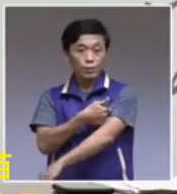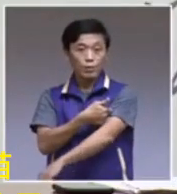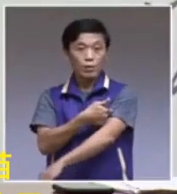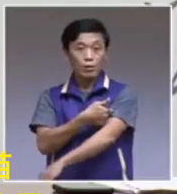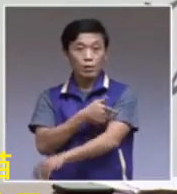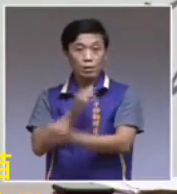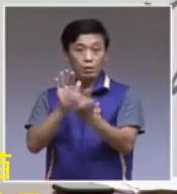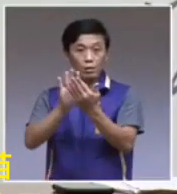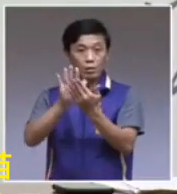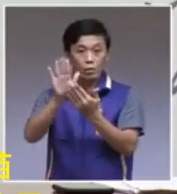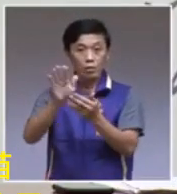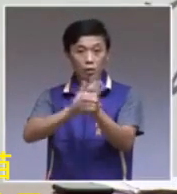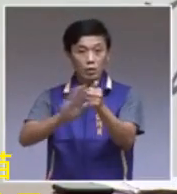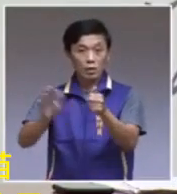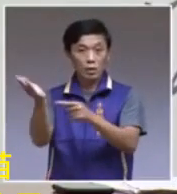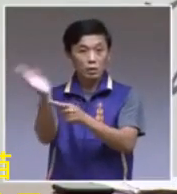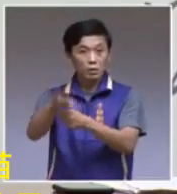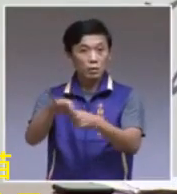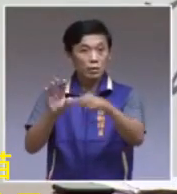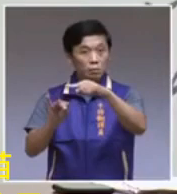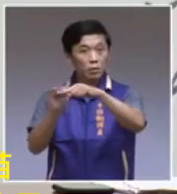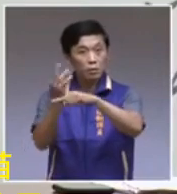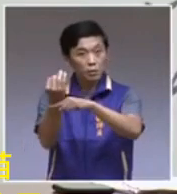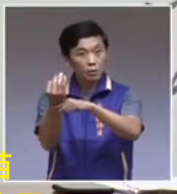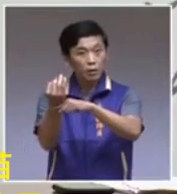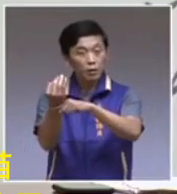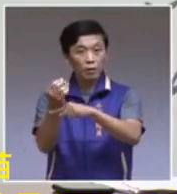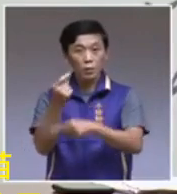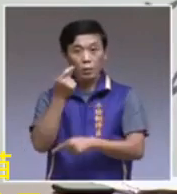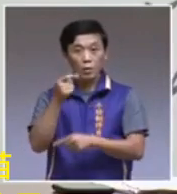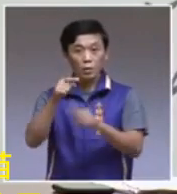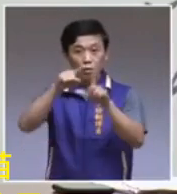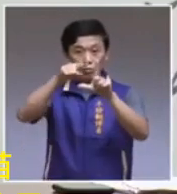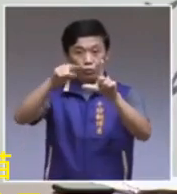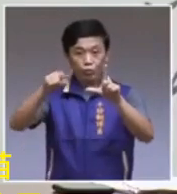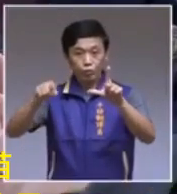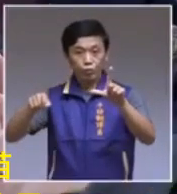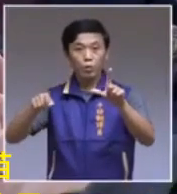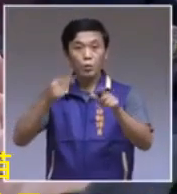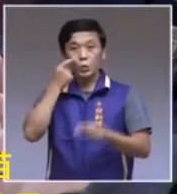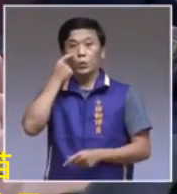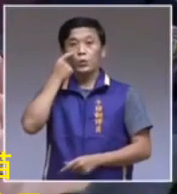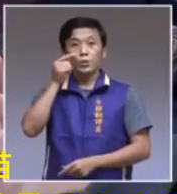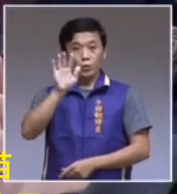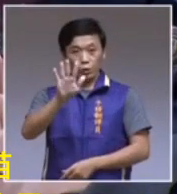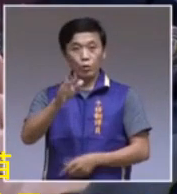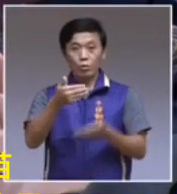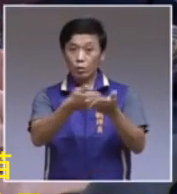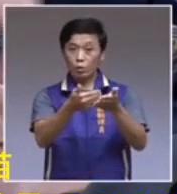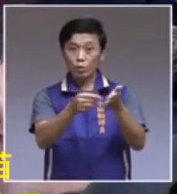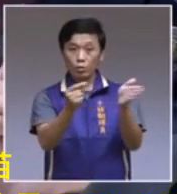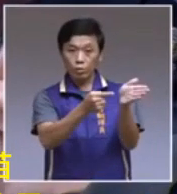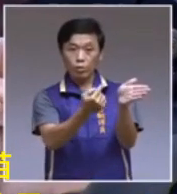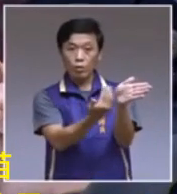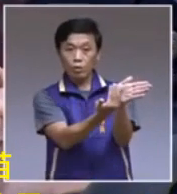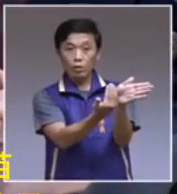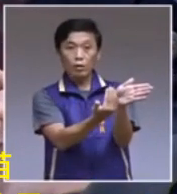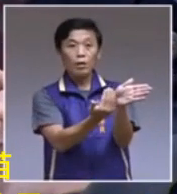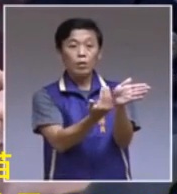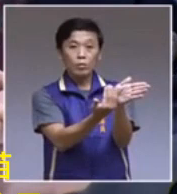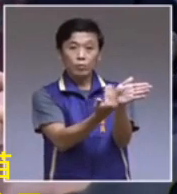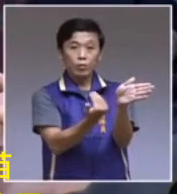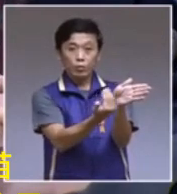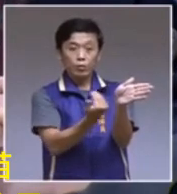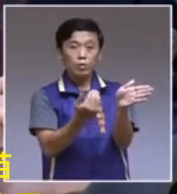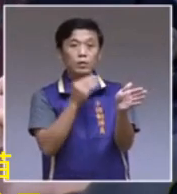那死亡的比例其实也明显的下降。那这一个图左边是本来是我们个案